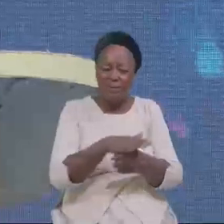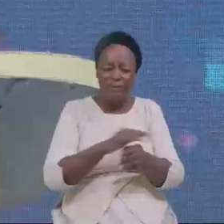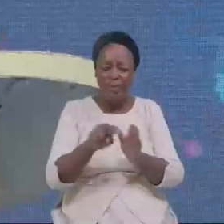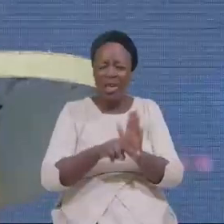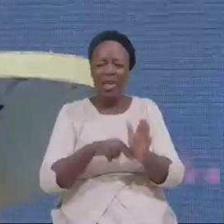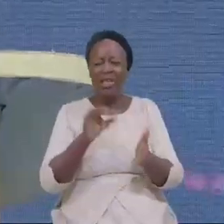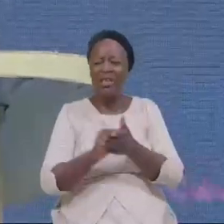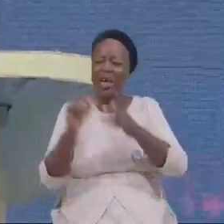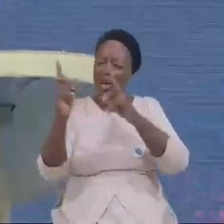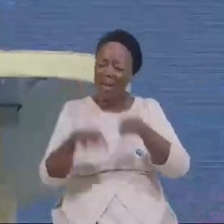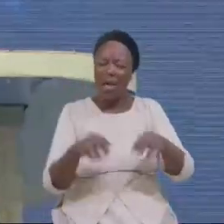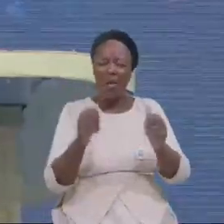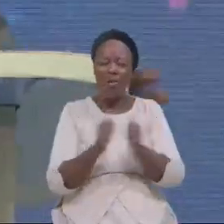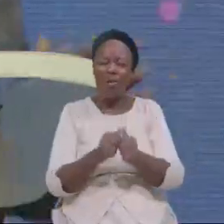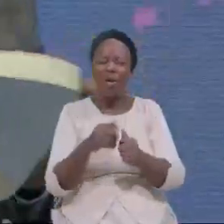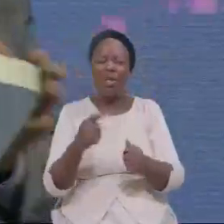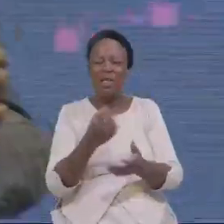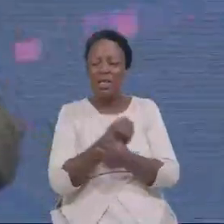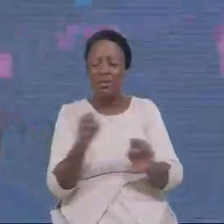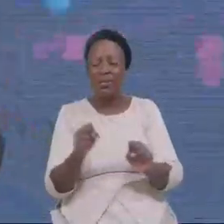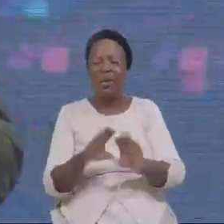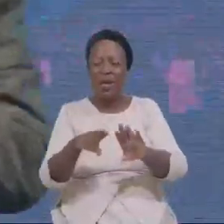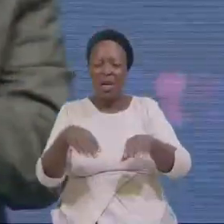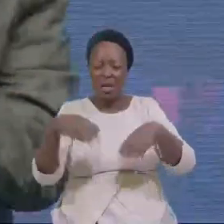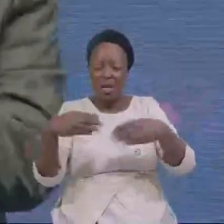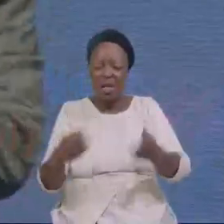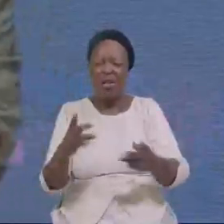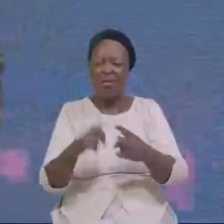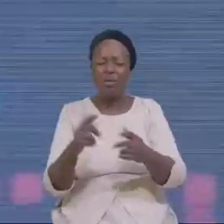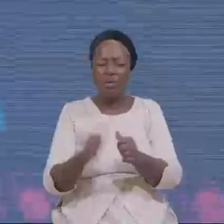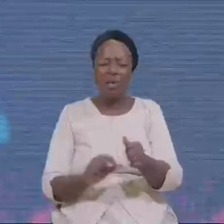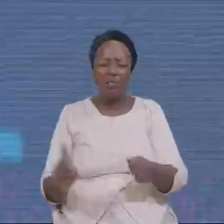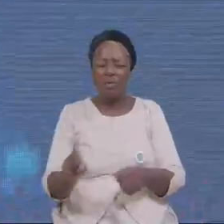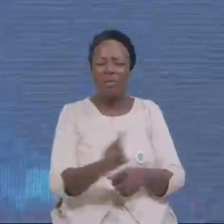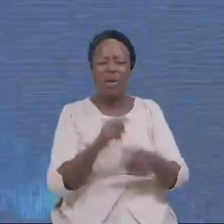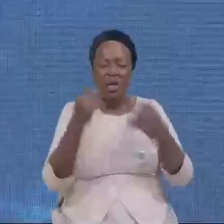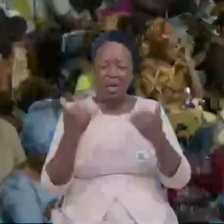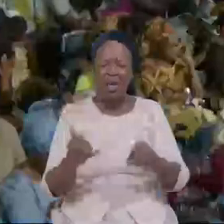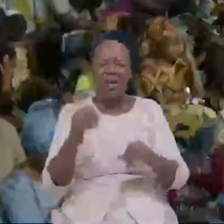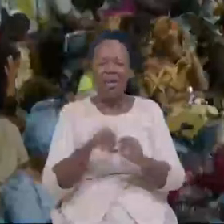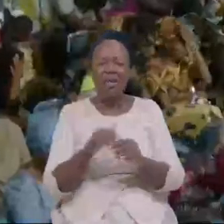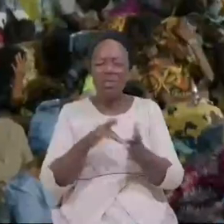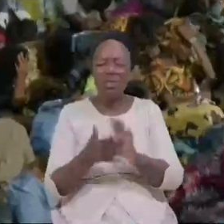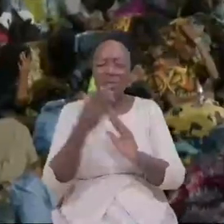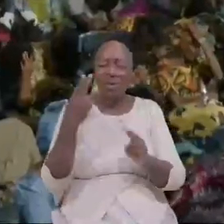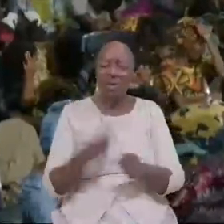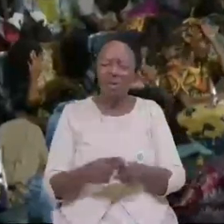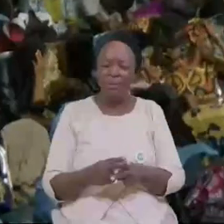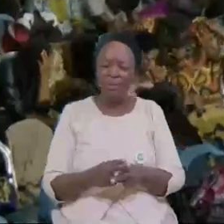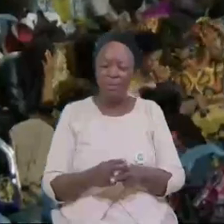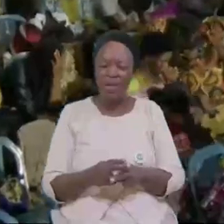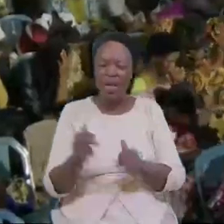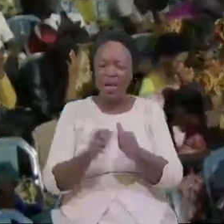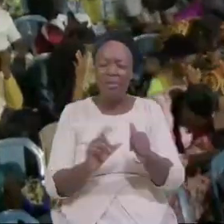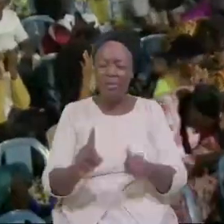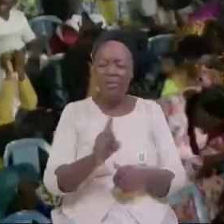qui vient avec le salut leur soit accordée à tous maintenant au nom de Jésus.